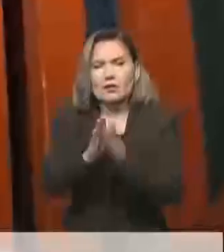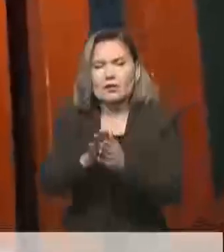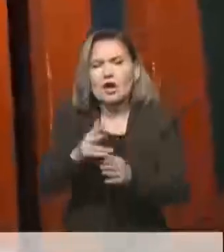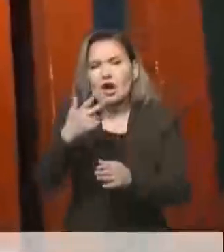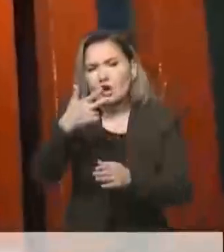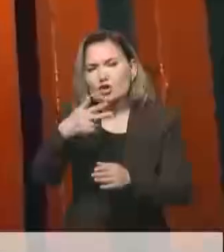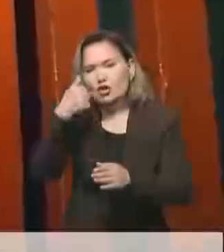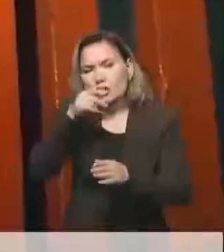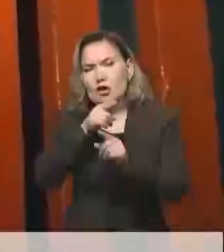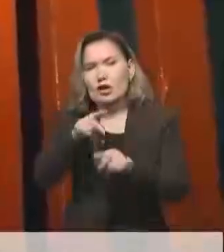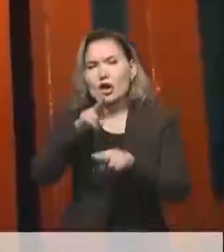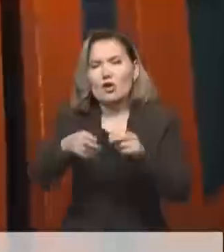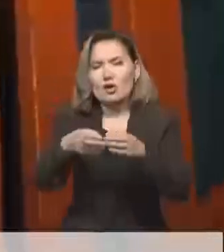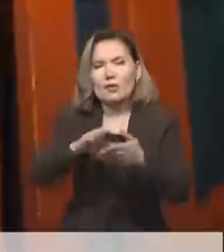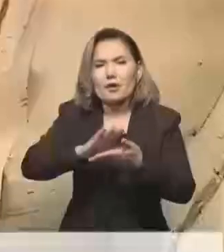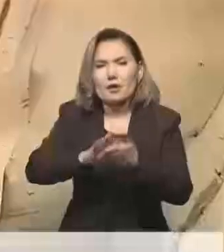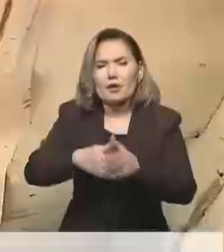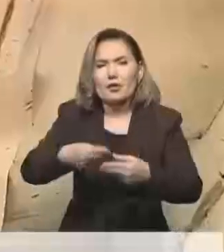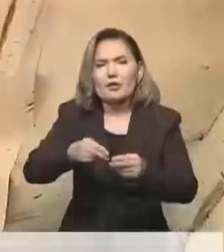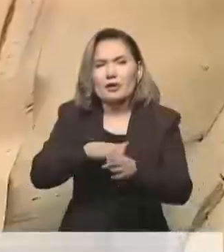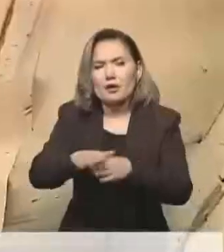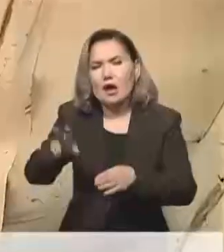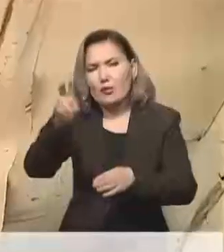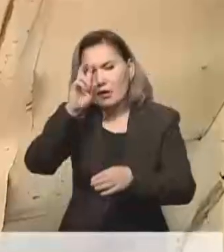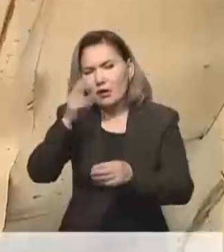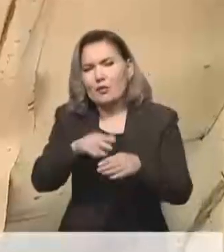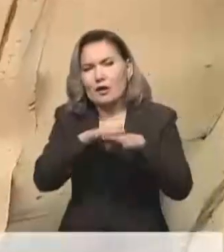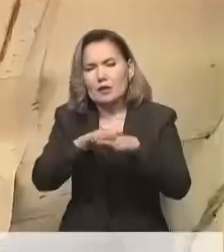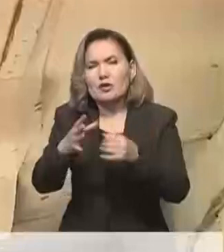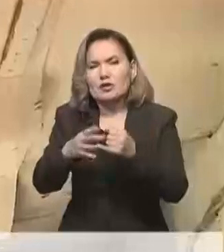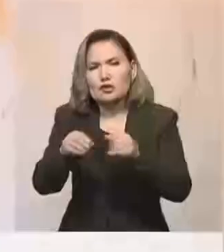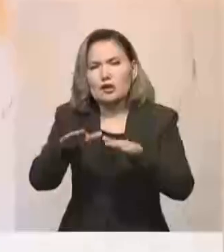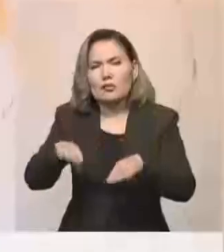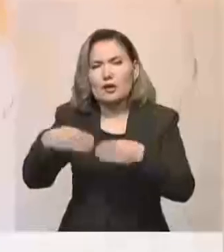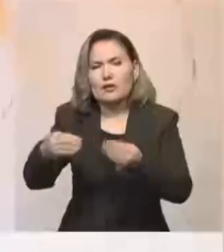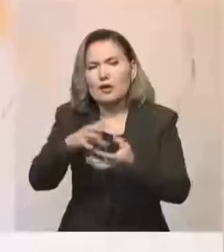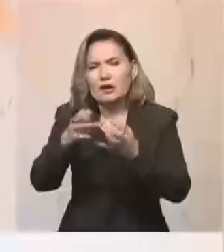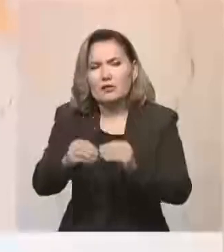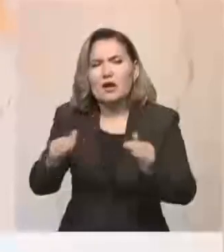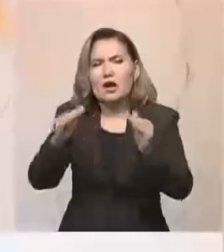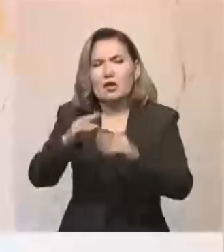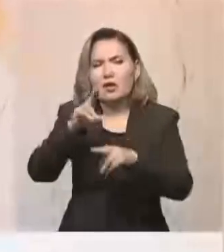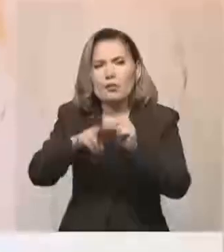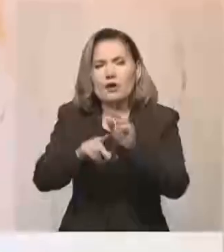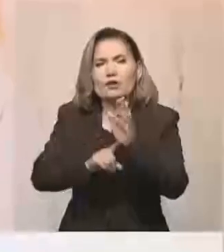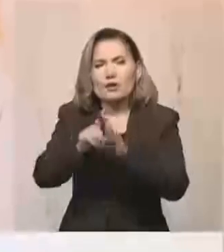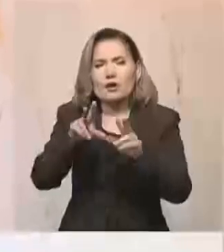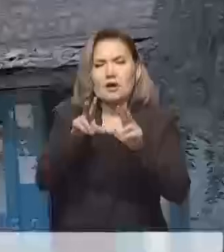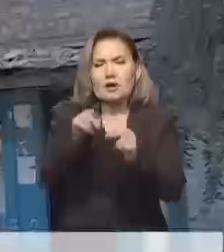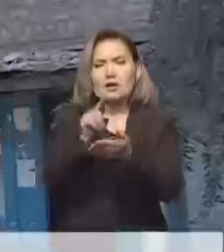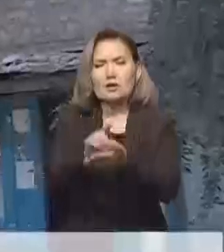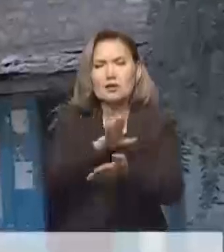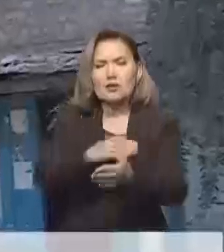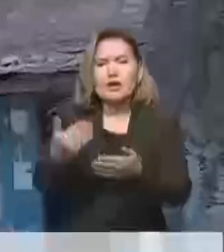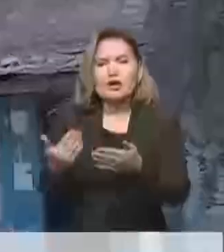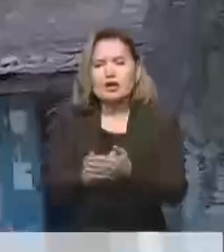меморандумға қол қойыпты. Мемлекет қорынан жер телімін беріп, мердігер көп қабатты баспана тұрғызуы тиіс болатын. Жаңа ғимараттағы 58